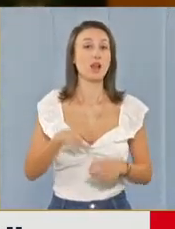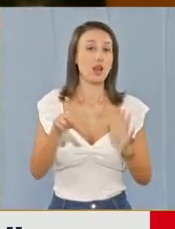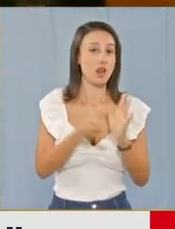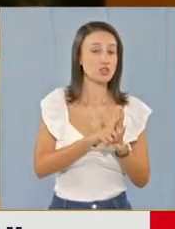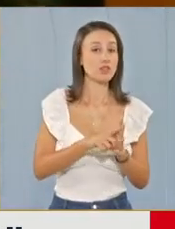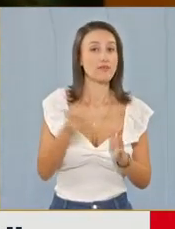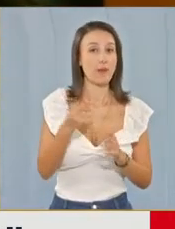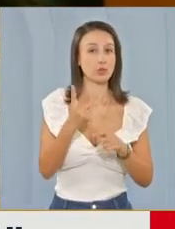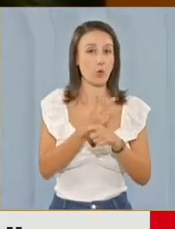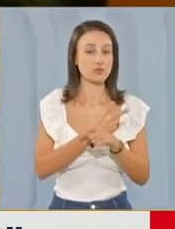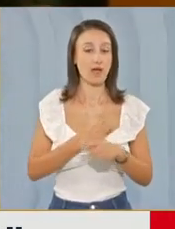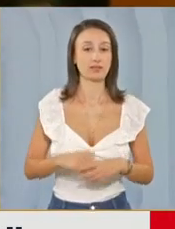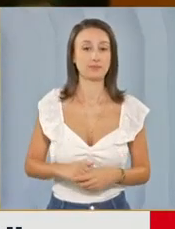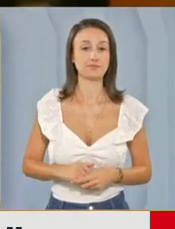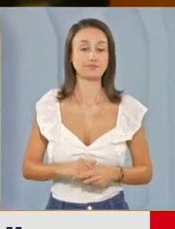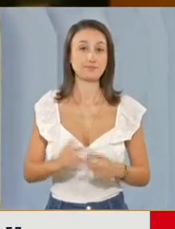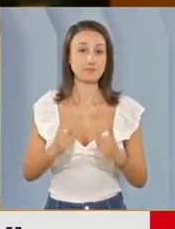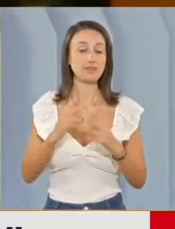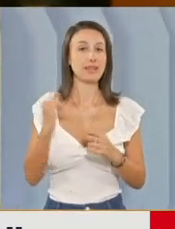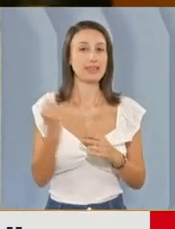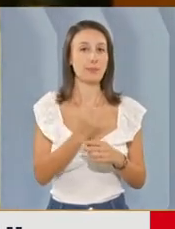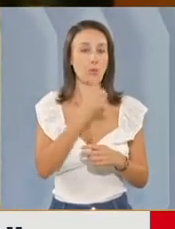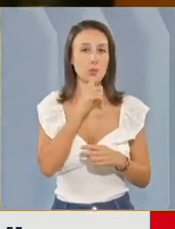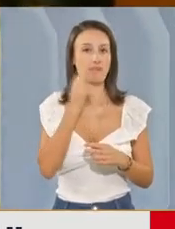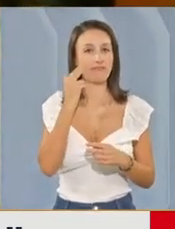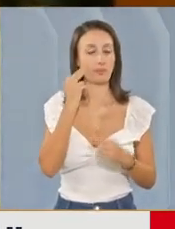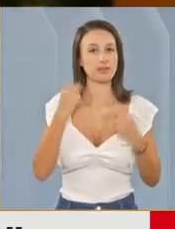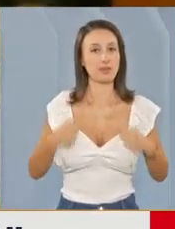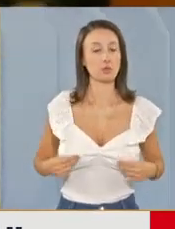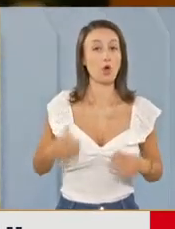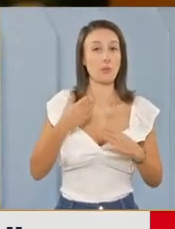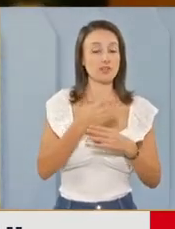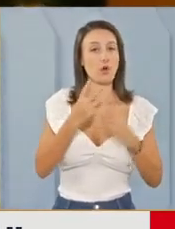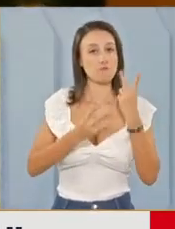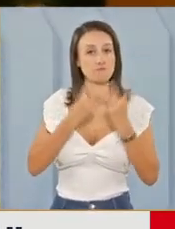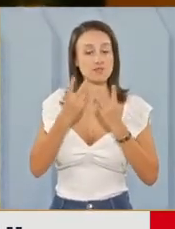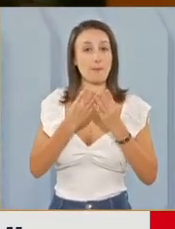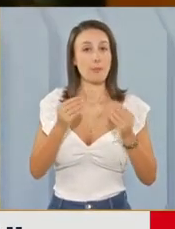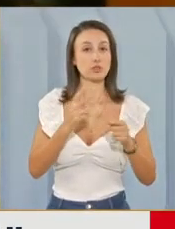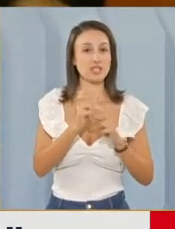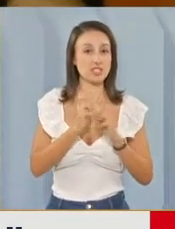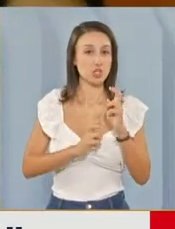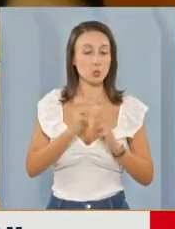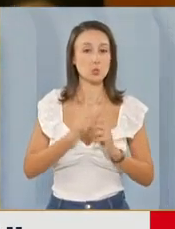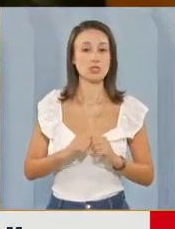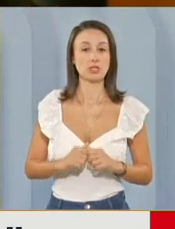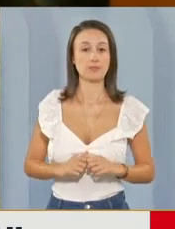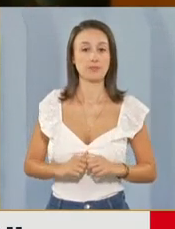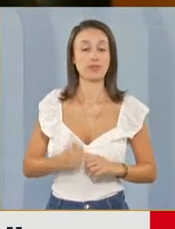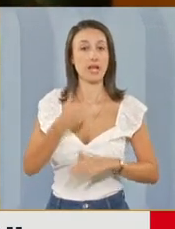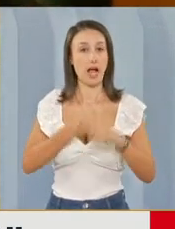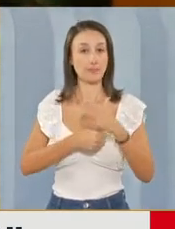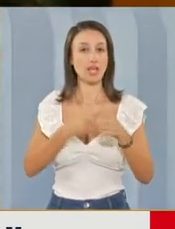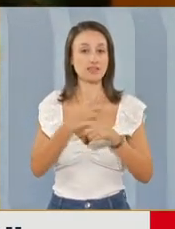legislativele celor două republici valoarea deplasării în care deputatele au mers și au vizitat mai multe instituții reprezentative din capitala